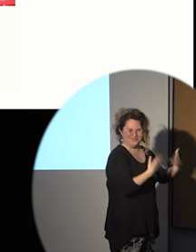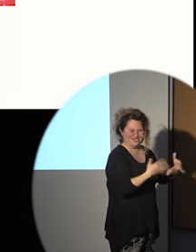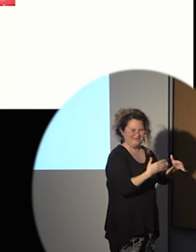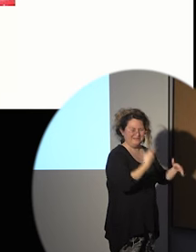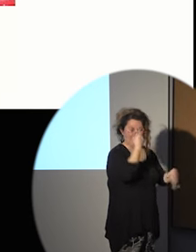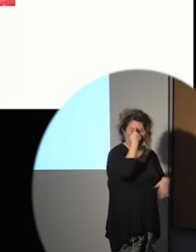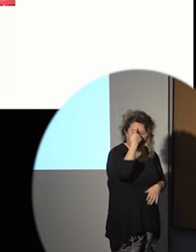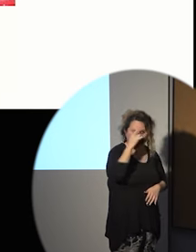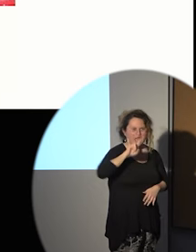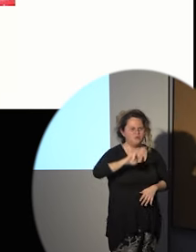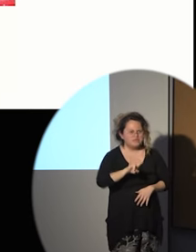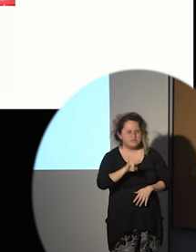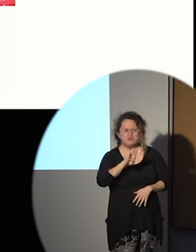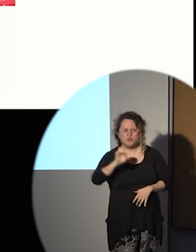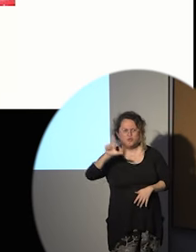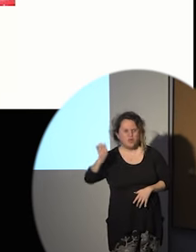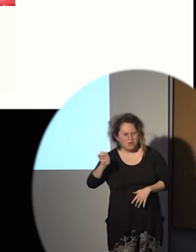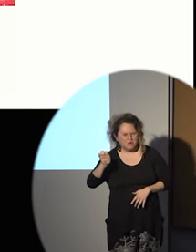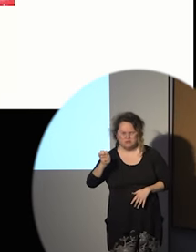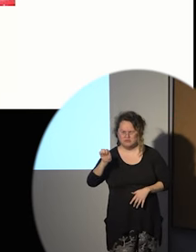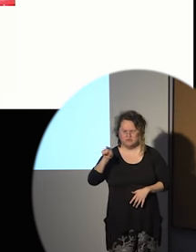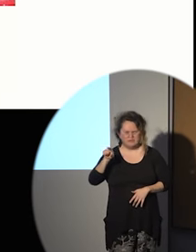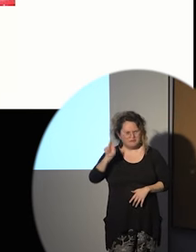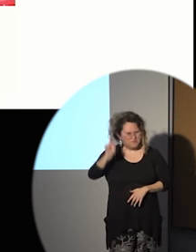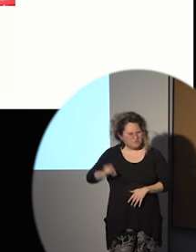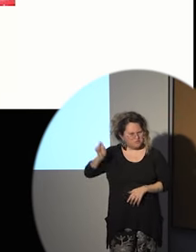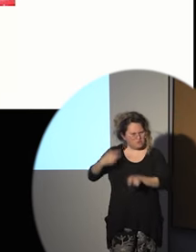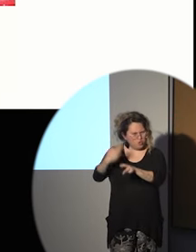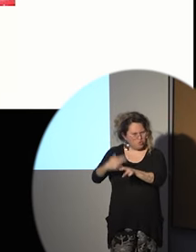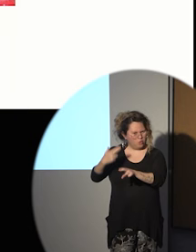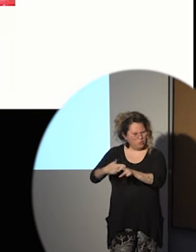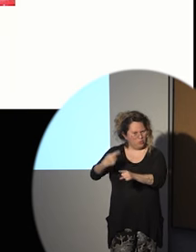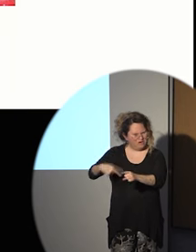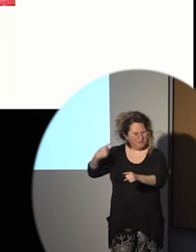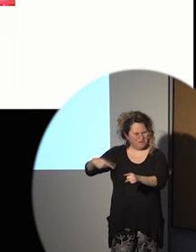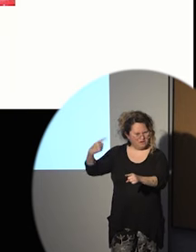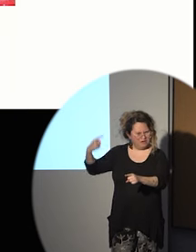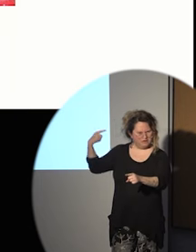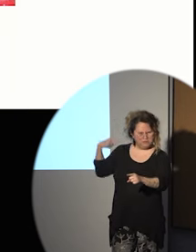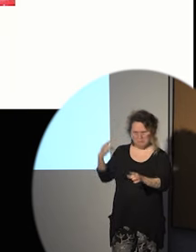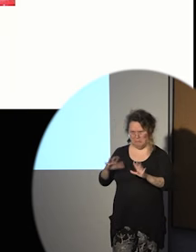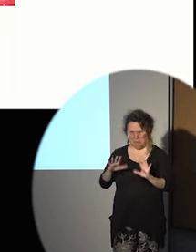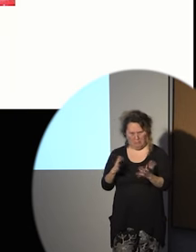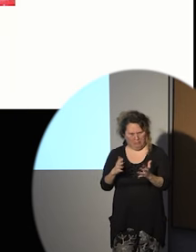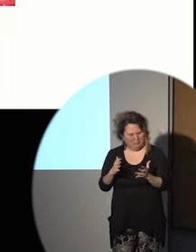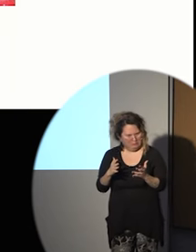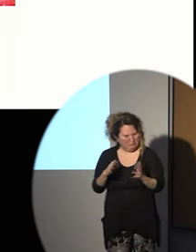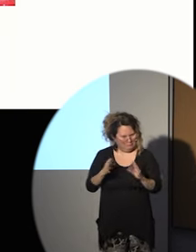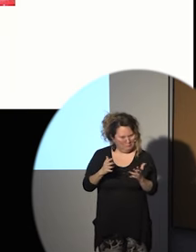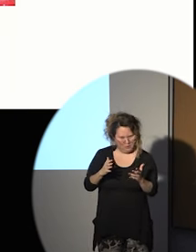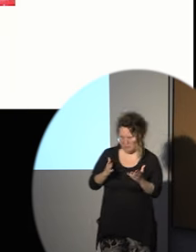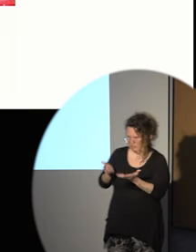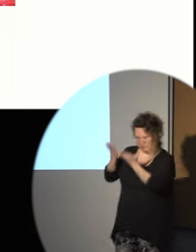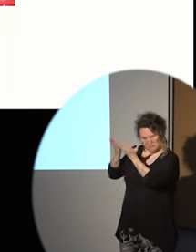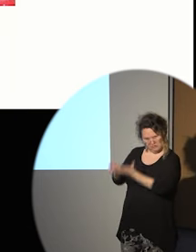toujours intéressant de comprendre comment les chercheurs, comment les scientifiques sont aussi des êtres humains, absolument comme